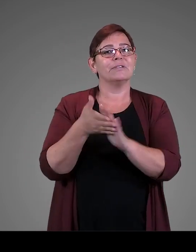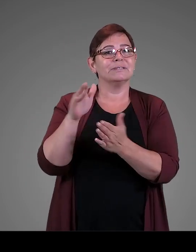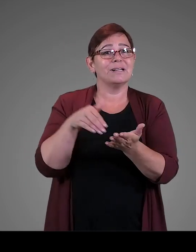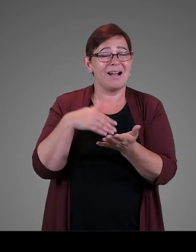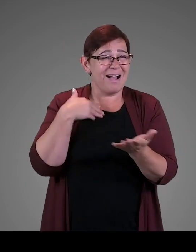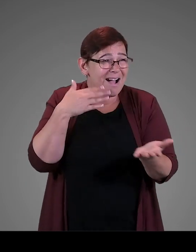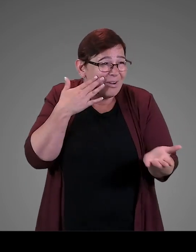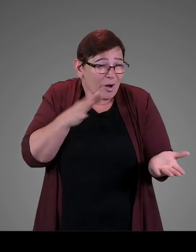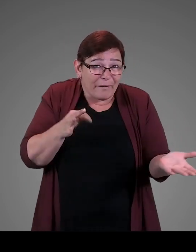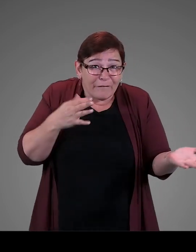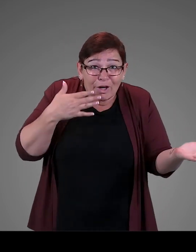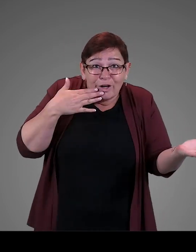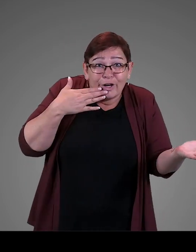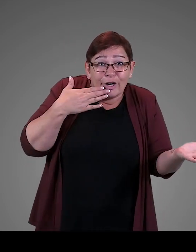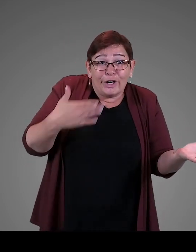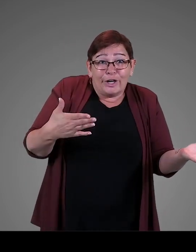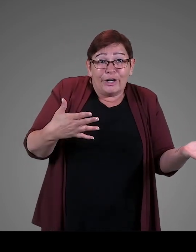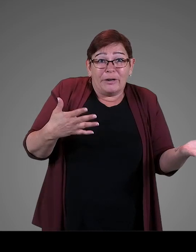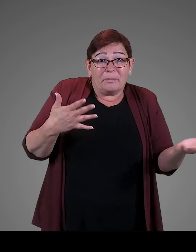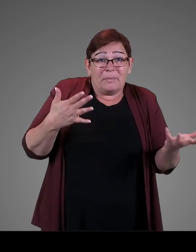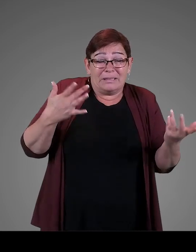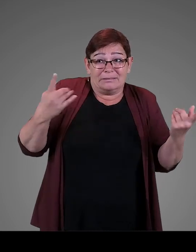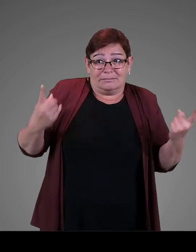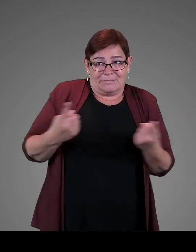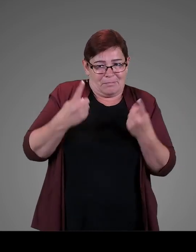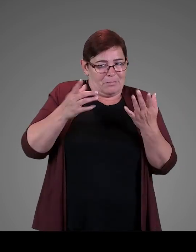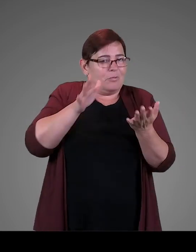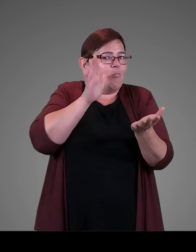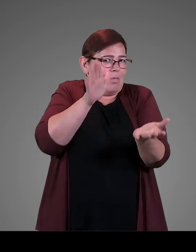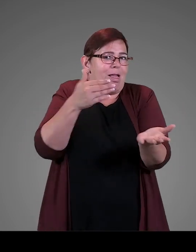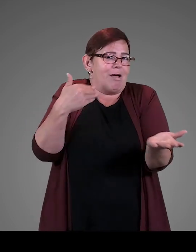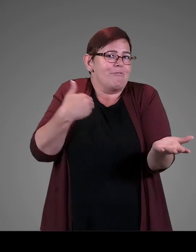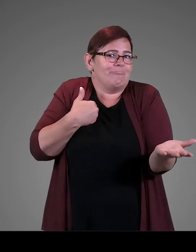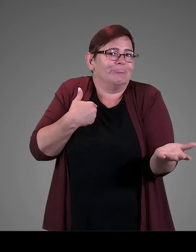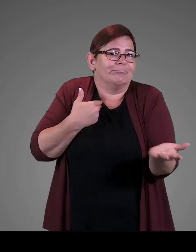Puis je ne sais pas si c'est une bonne chose, mais c'est quelque chose qui va arriver.